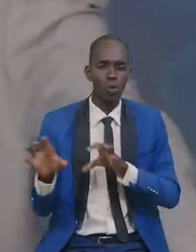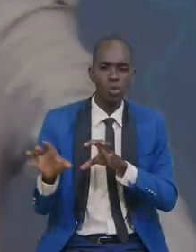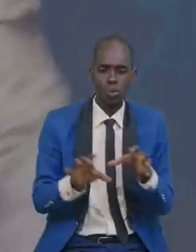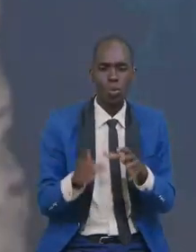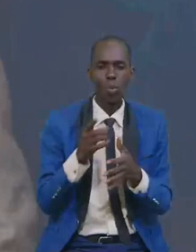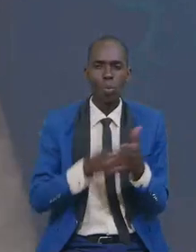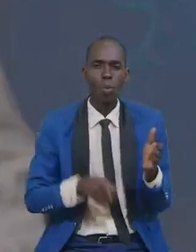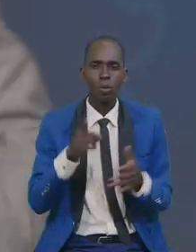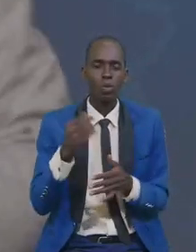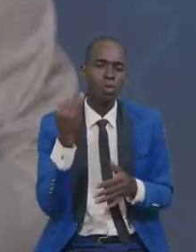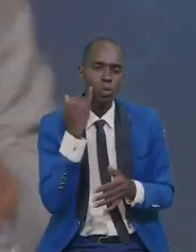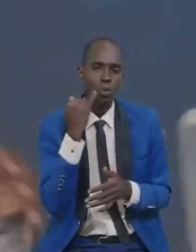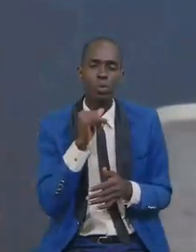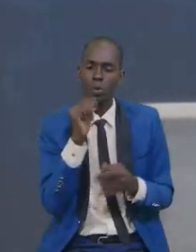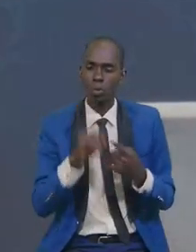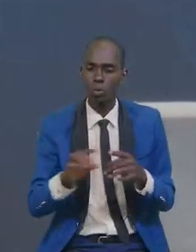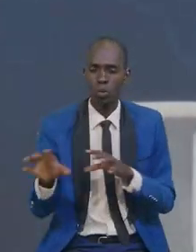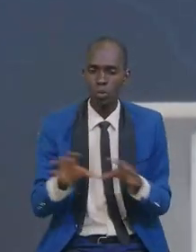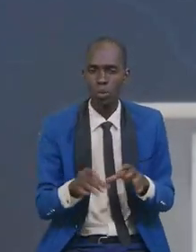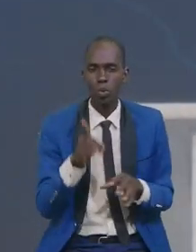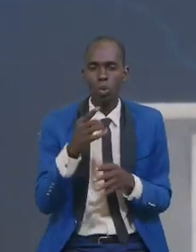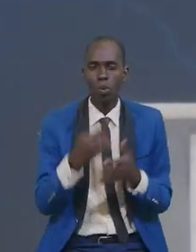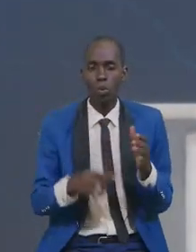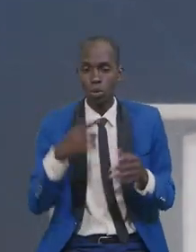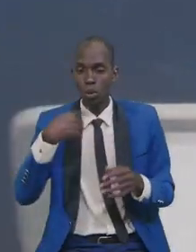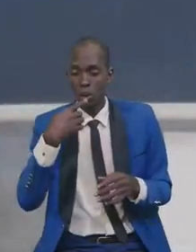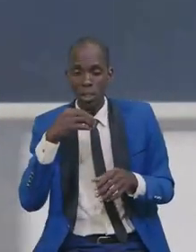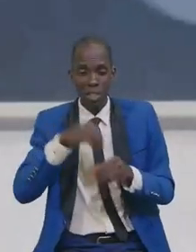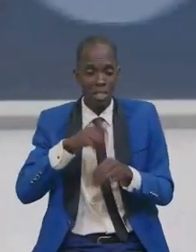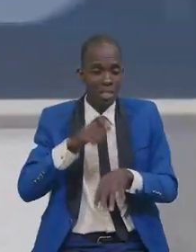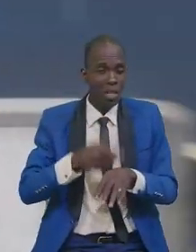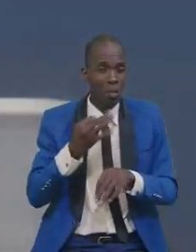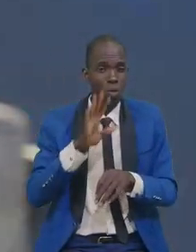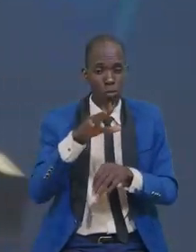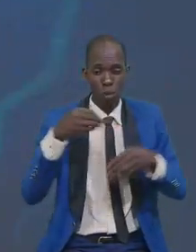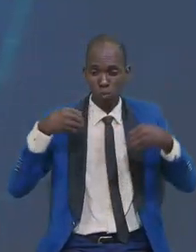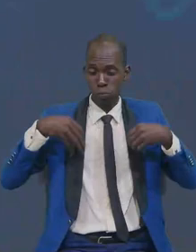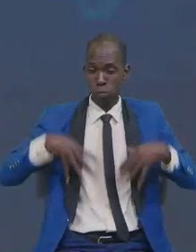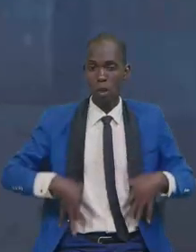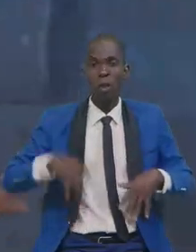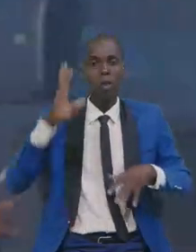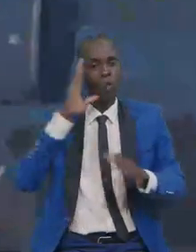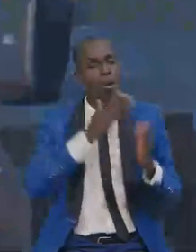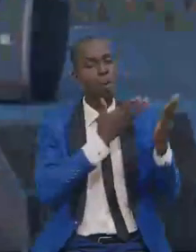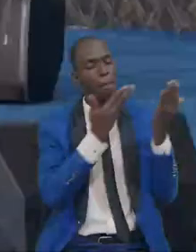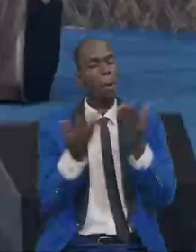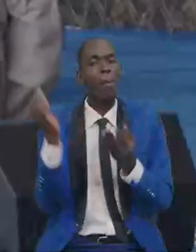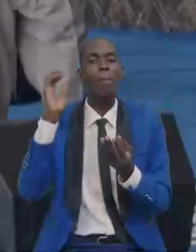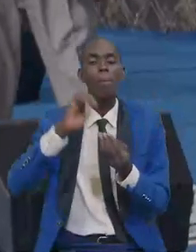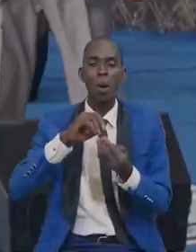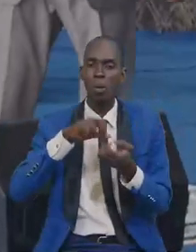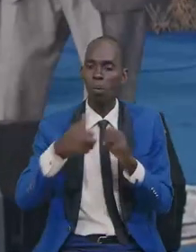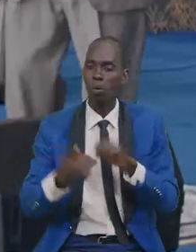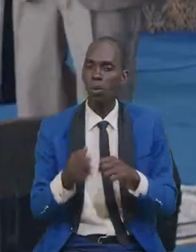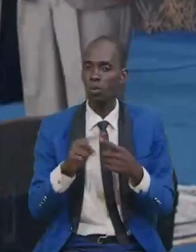faire. Et ce que tu dis, ce que tu fais dans le découragement te causera de